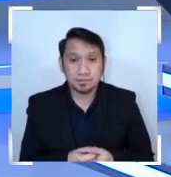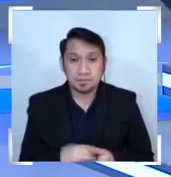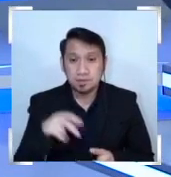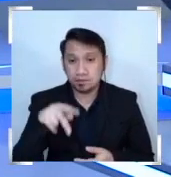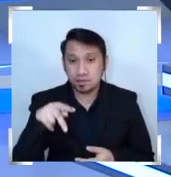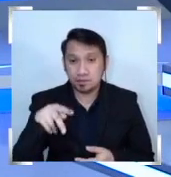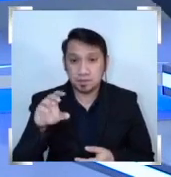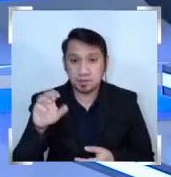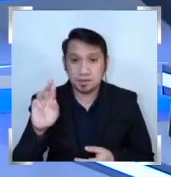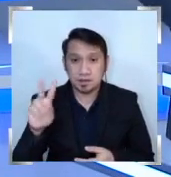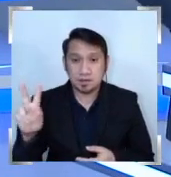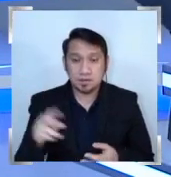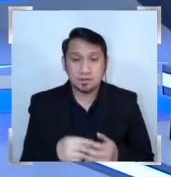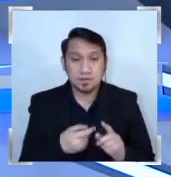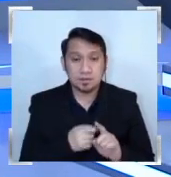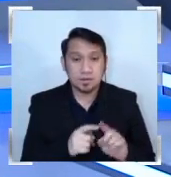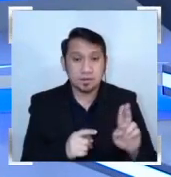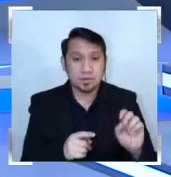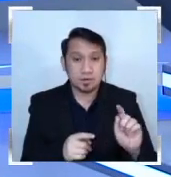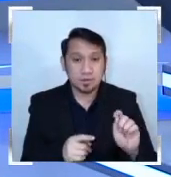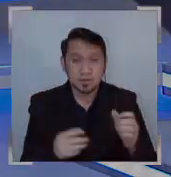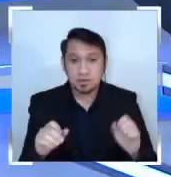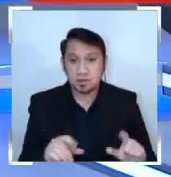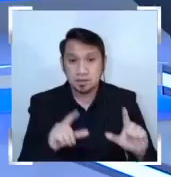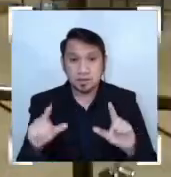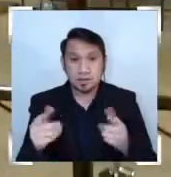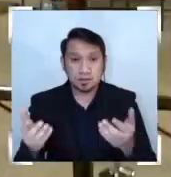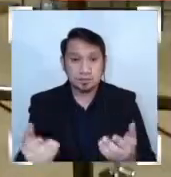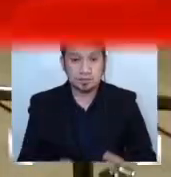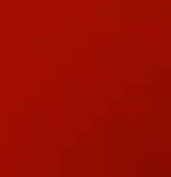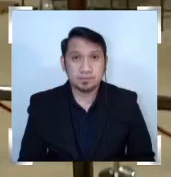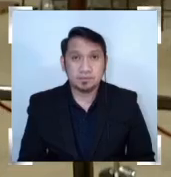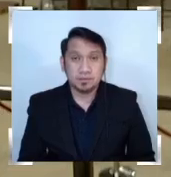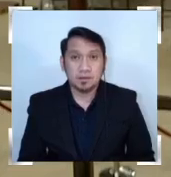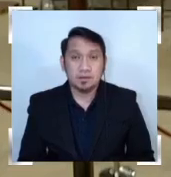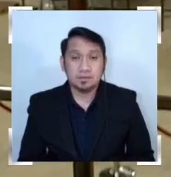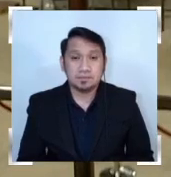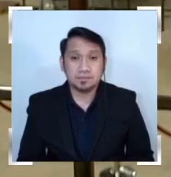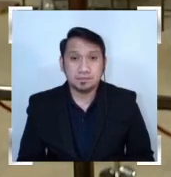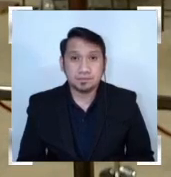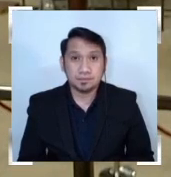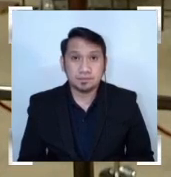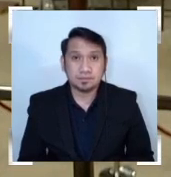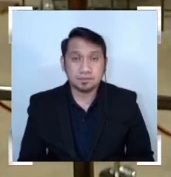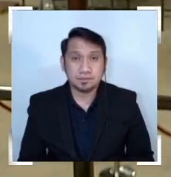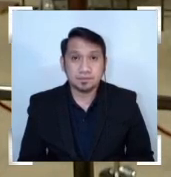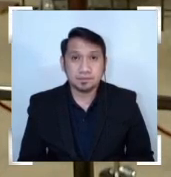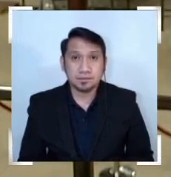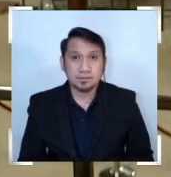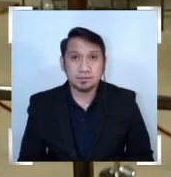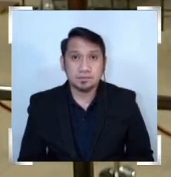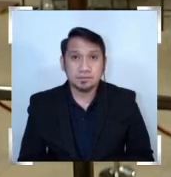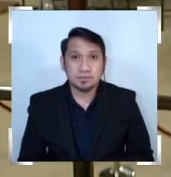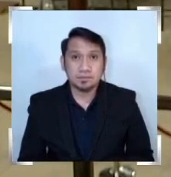PPCRV. Mula sa UST, saksi live si Jamie Santos. Jamie? Igan, wala raw na